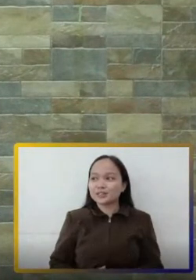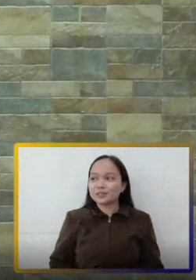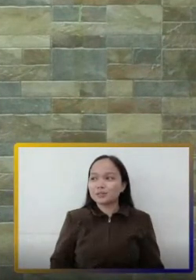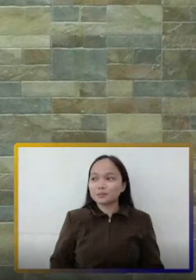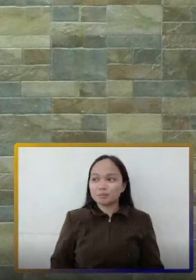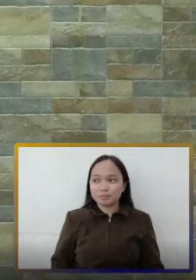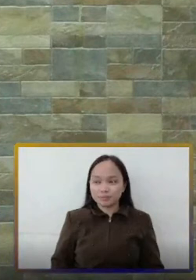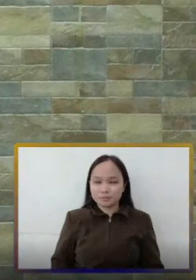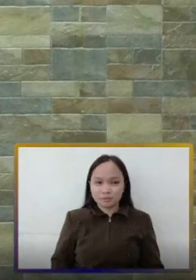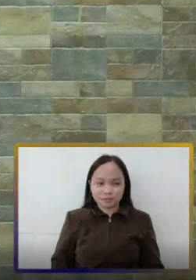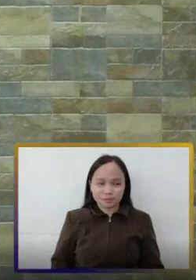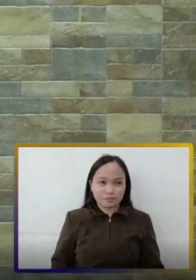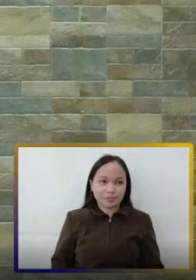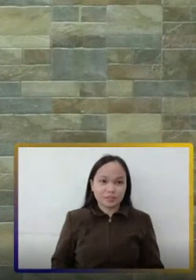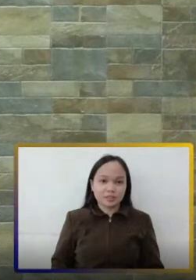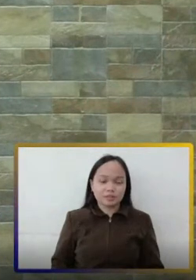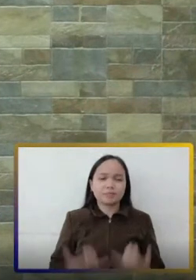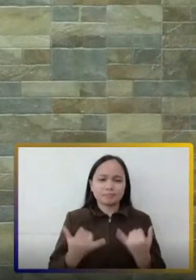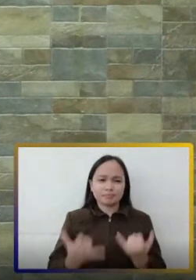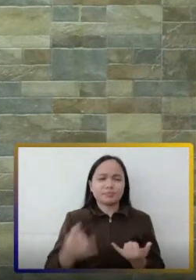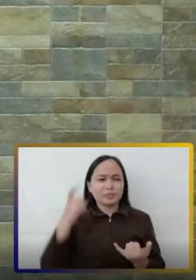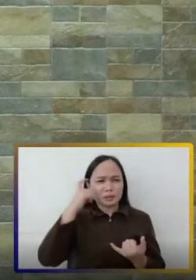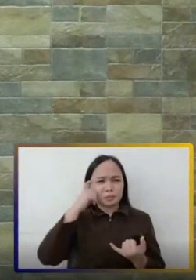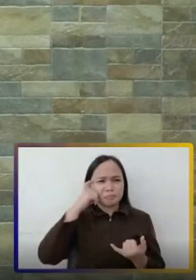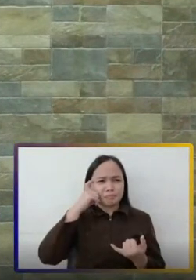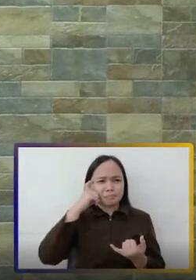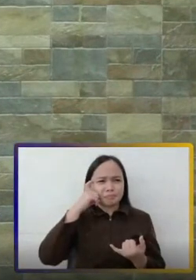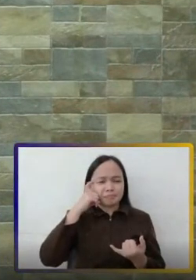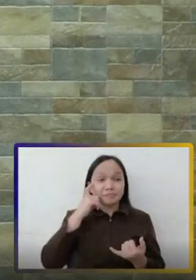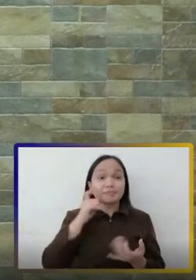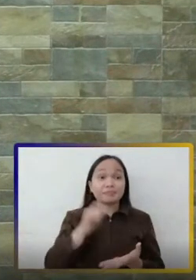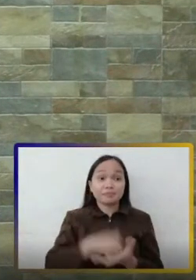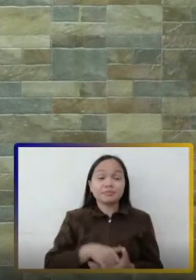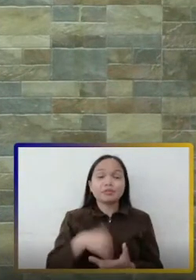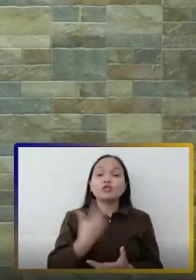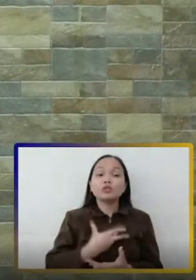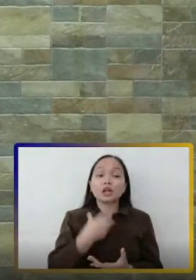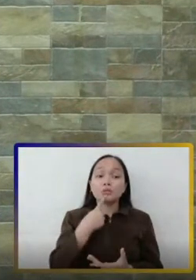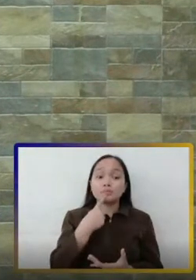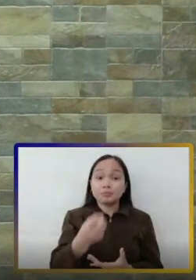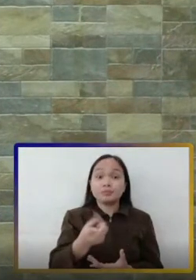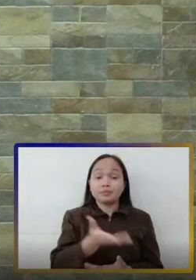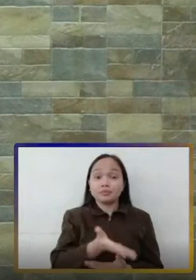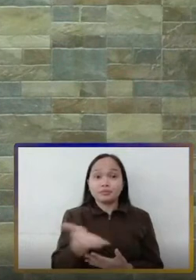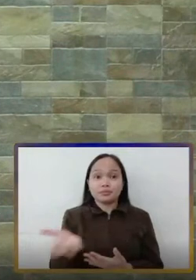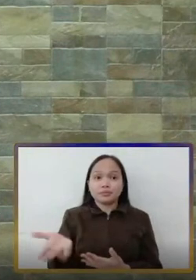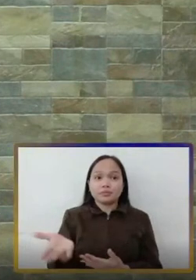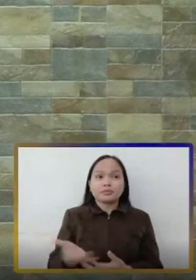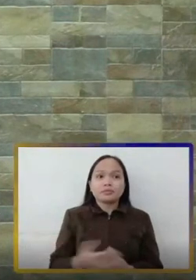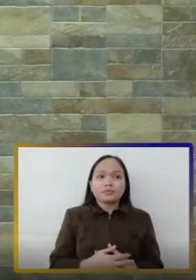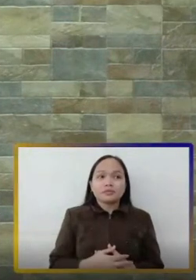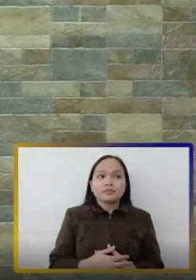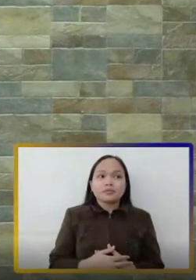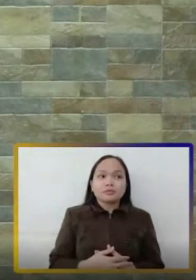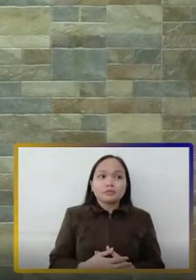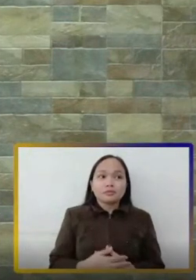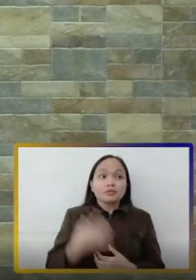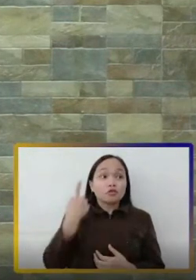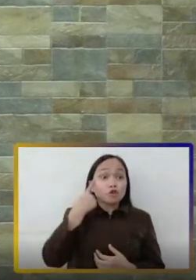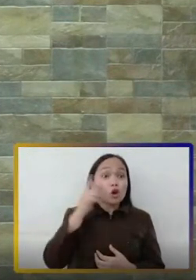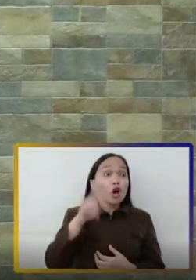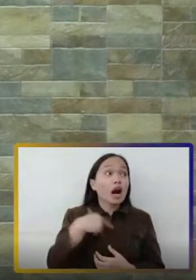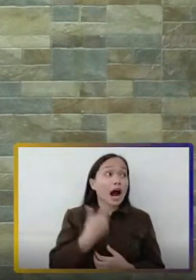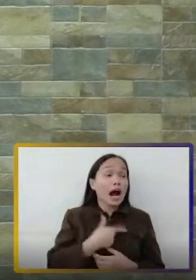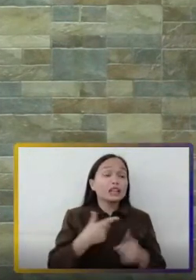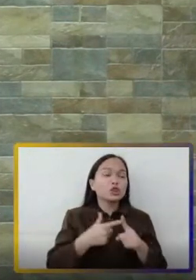very important. Now, consider these things na akin pong sasabihin sa inyo para maiwasan po natin ang